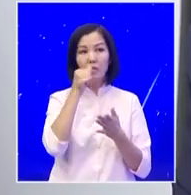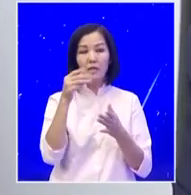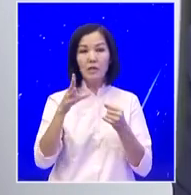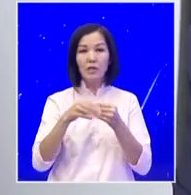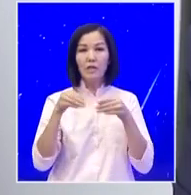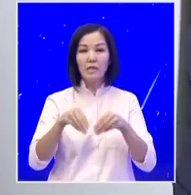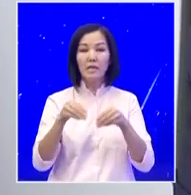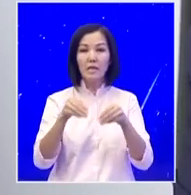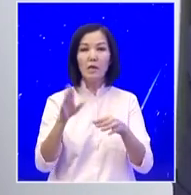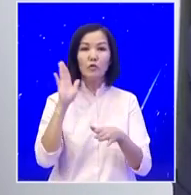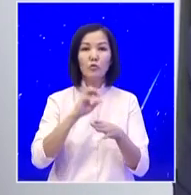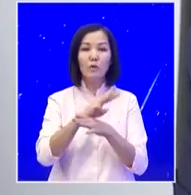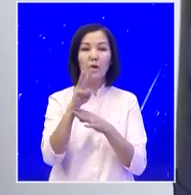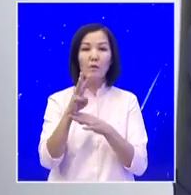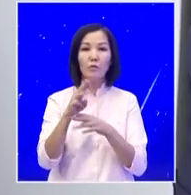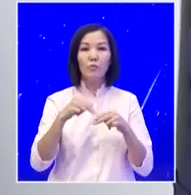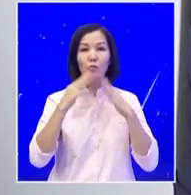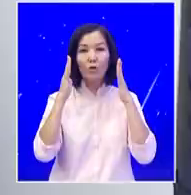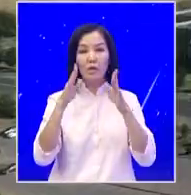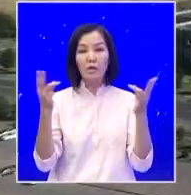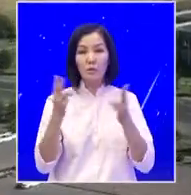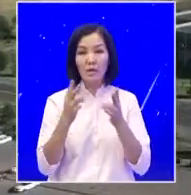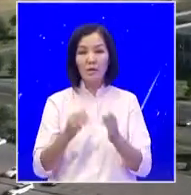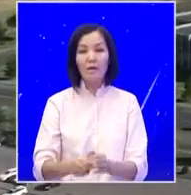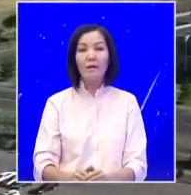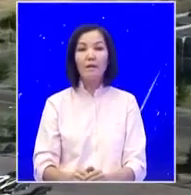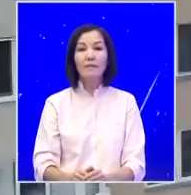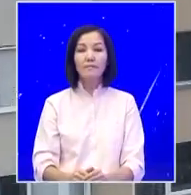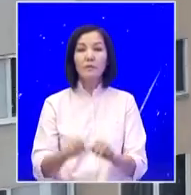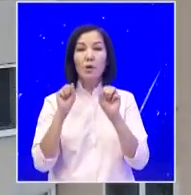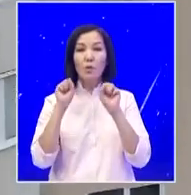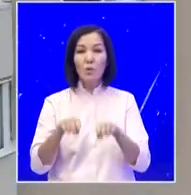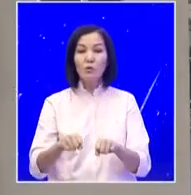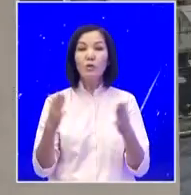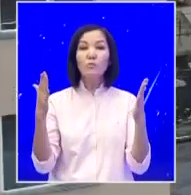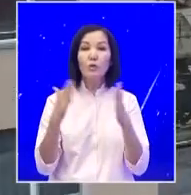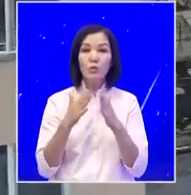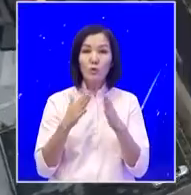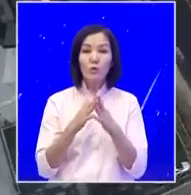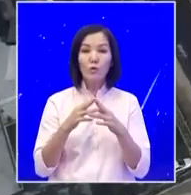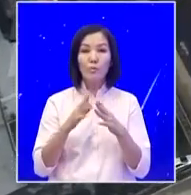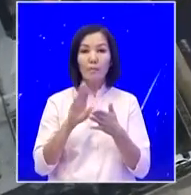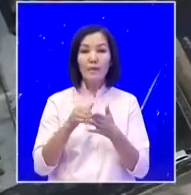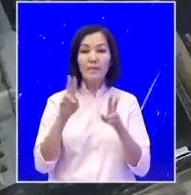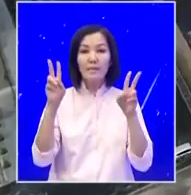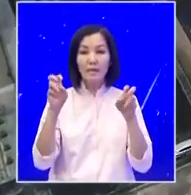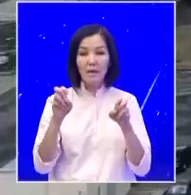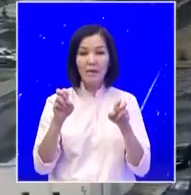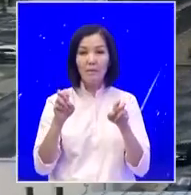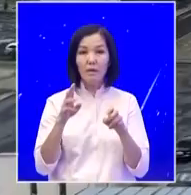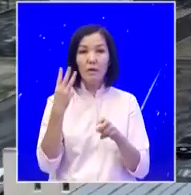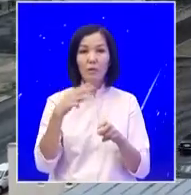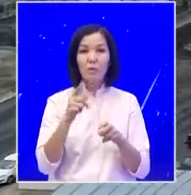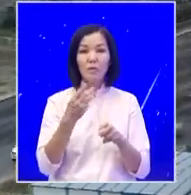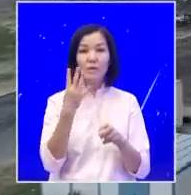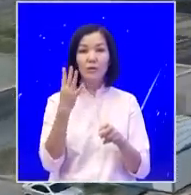жоспарлау және сумен қамту мәселесін мұқият қарауымыз қажет. Қол жетімді баспана мәселесі де басты назарда. Биыл шаһарда 132-де